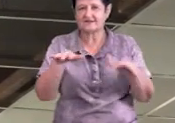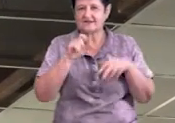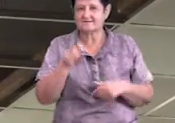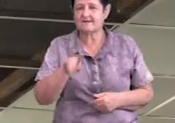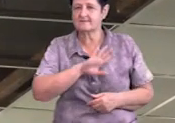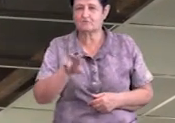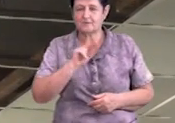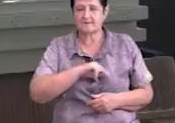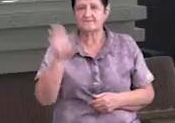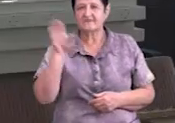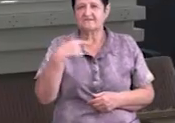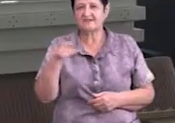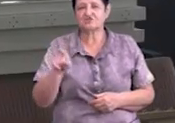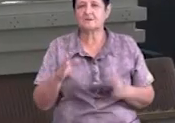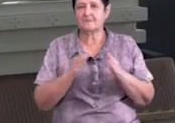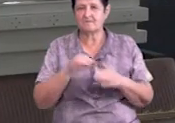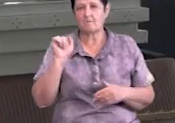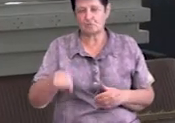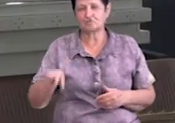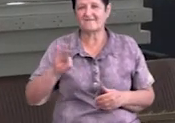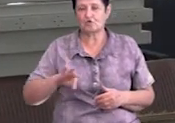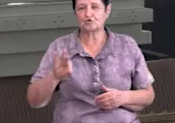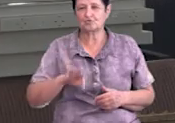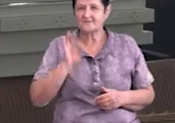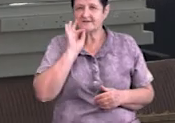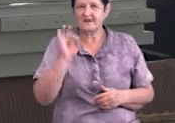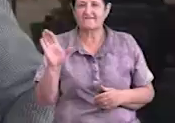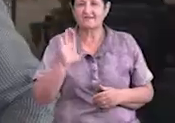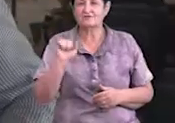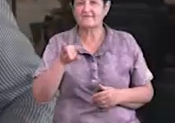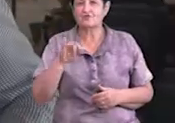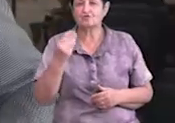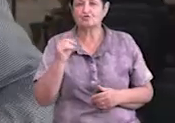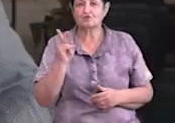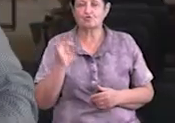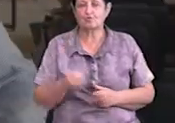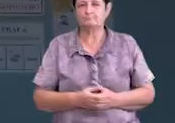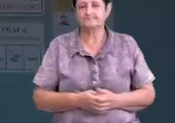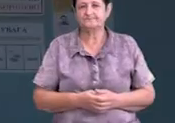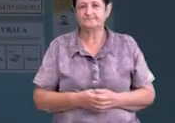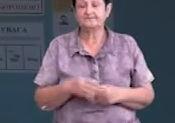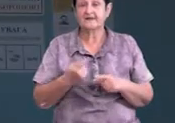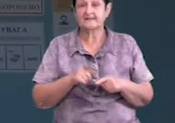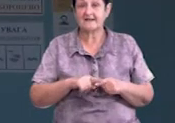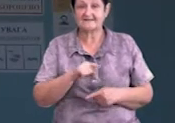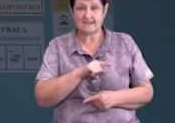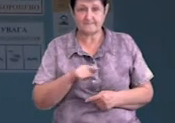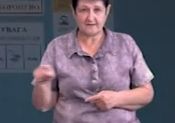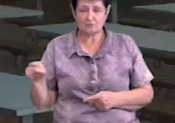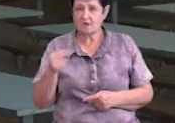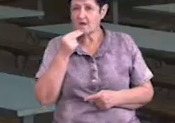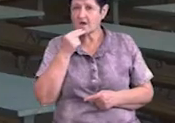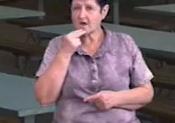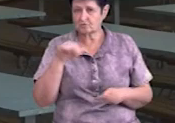працюватиме. Всі інші приміщення можна використовувати, сказав Владислав Трошенко. На цей період харчоблоком можна спокійно